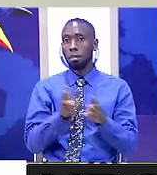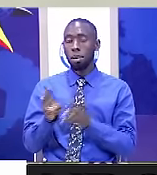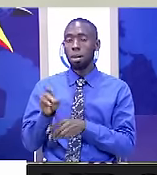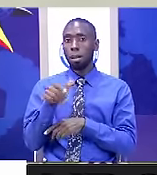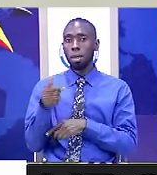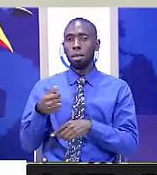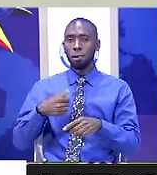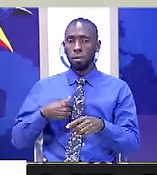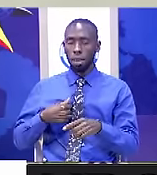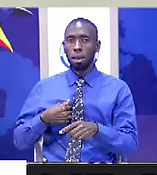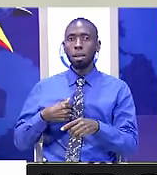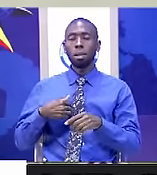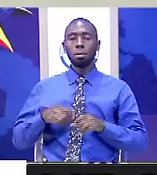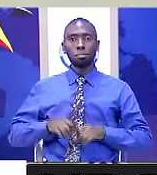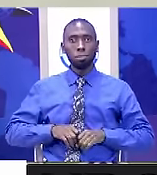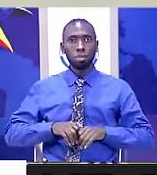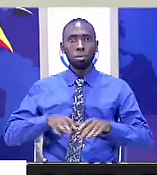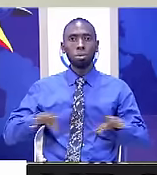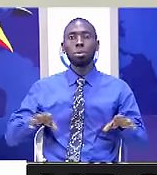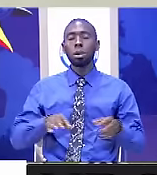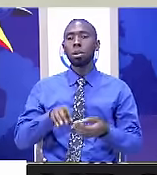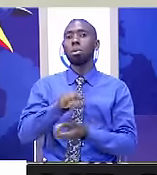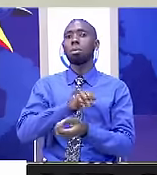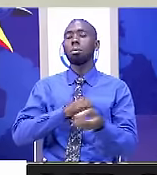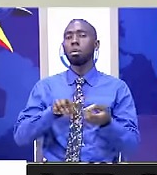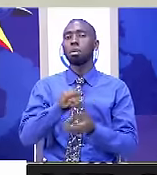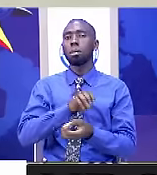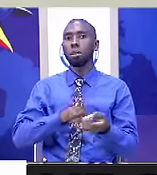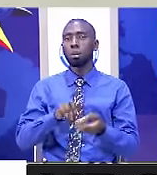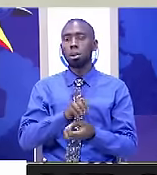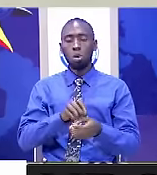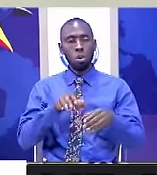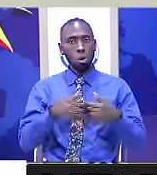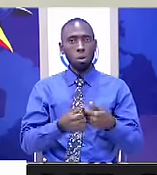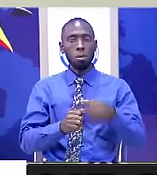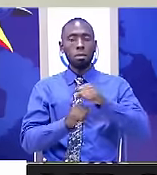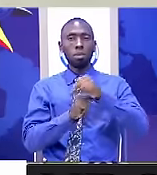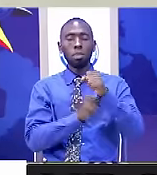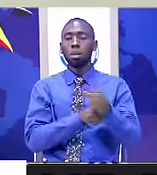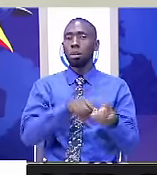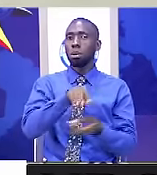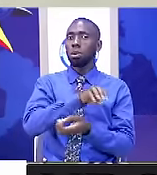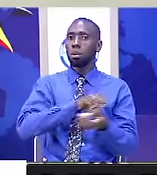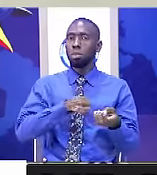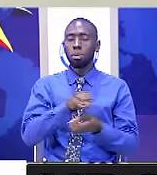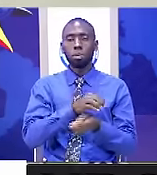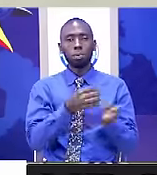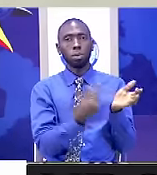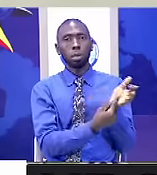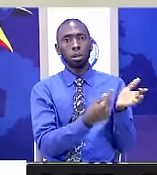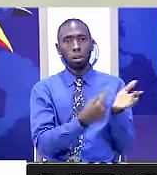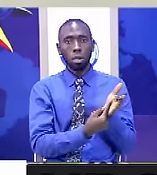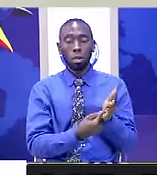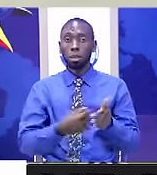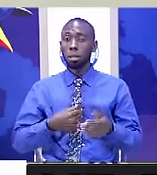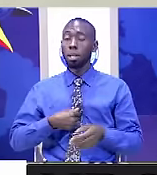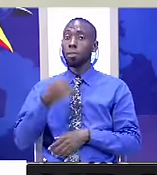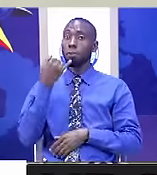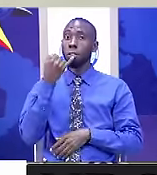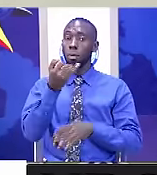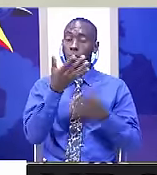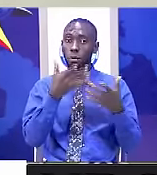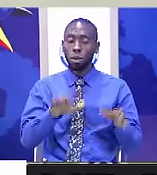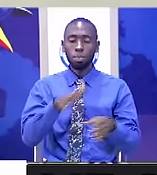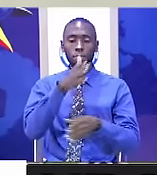eggye erizaaza ebyenfuna oba eriteeka ettoffaali ku byenfuna by'eggwanga. Era n'abategeeza nti tusobodde